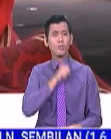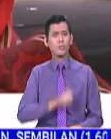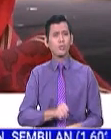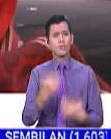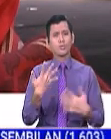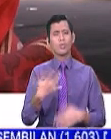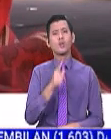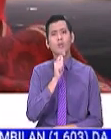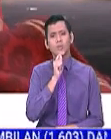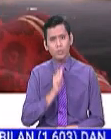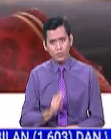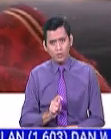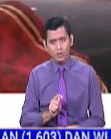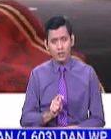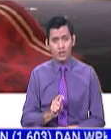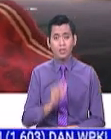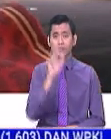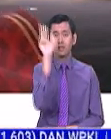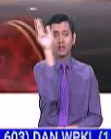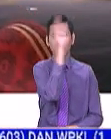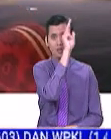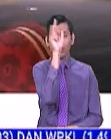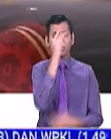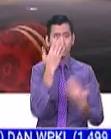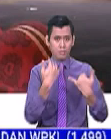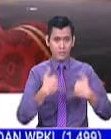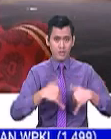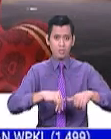serta kerja lagi kerja